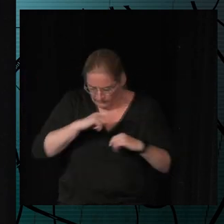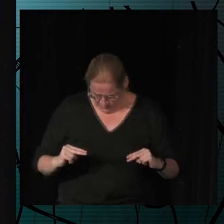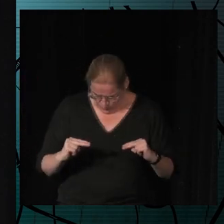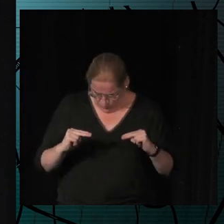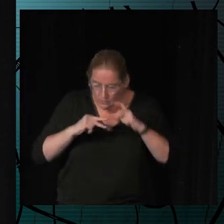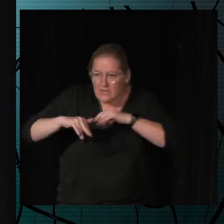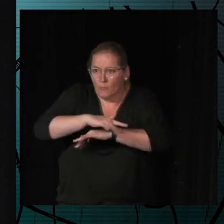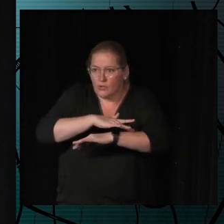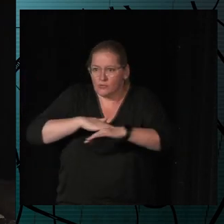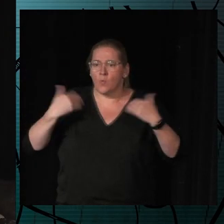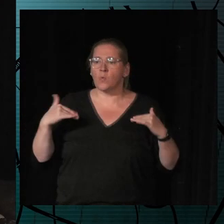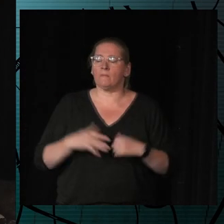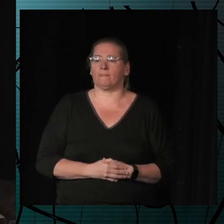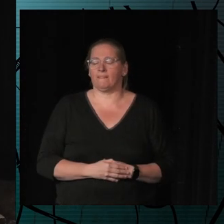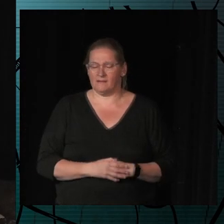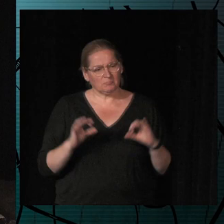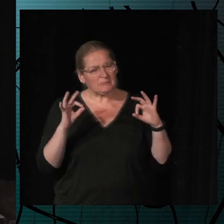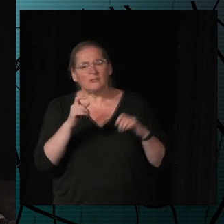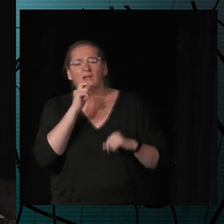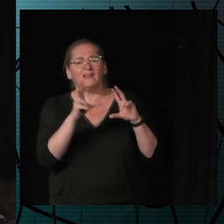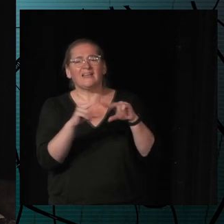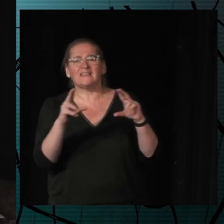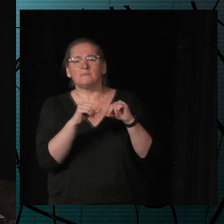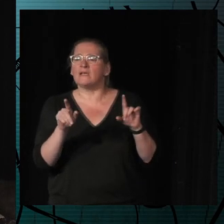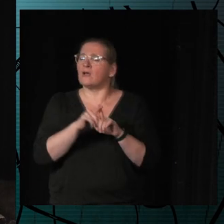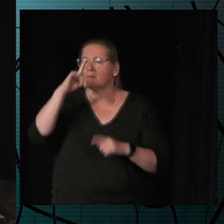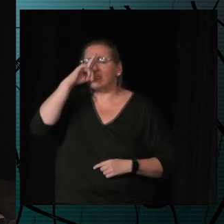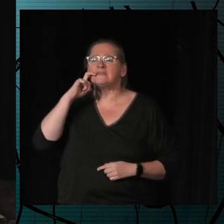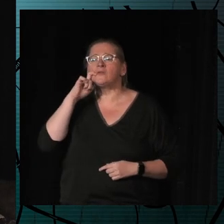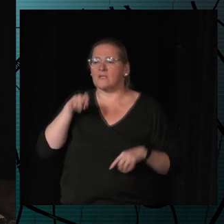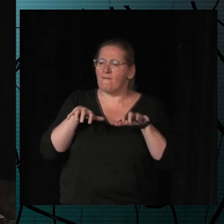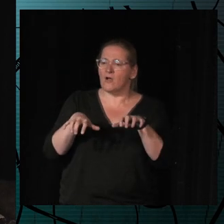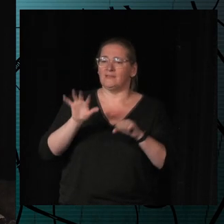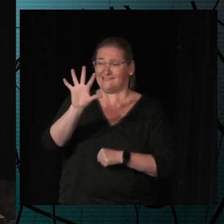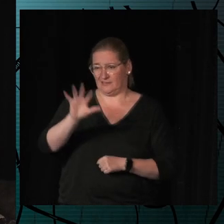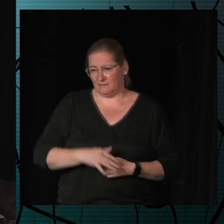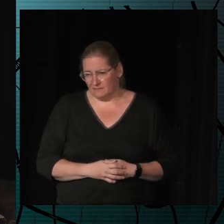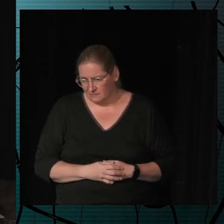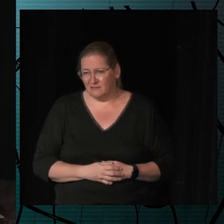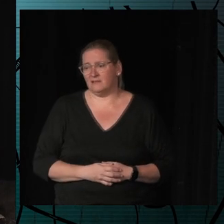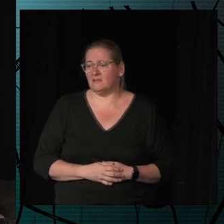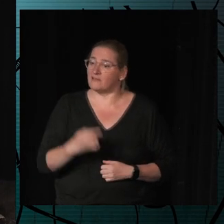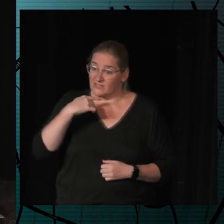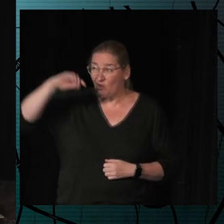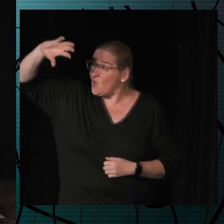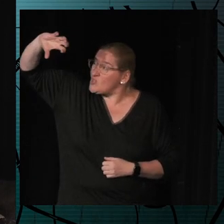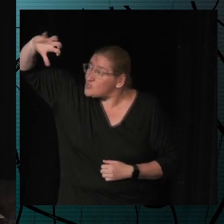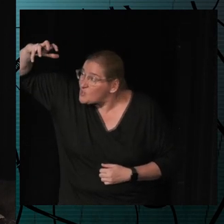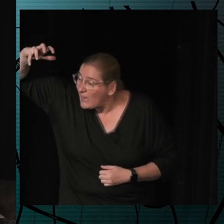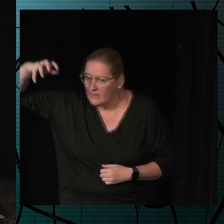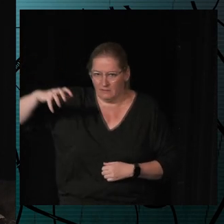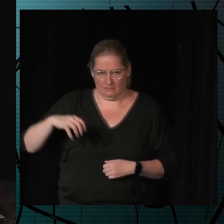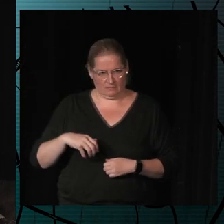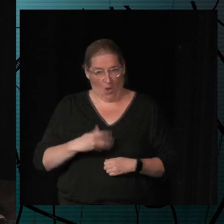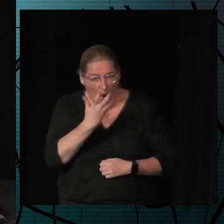ambiance ouais c'est un peu le syndrome ce que tu évoqua c'est un peu le syndrome Resident Evil 5 où finalement d'essayer de faire de l'horreur en plein soleil c'est un